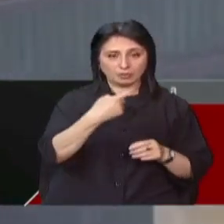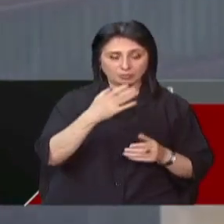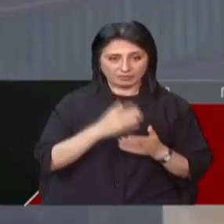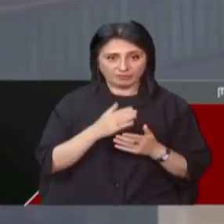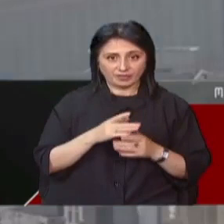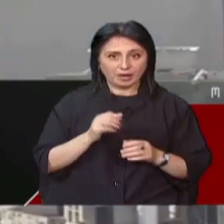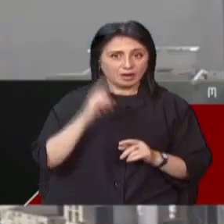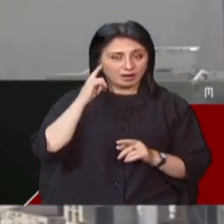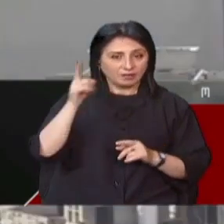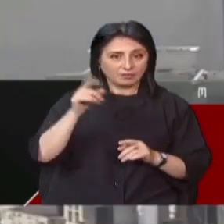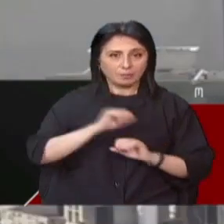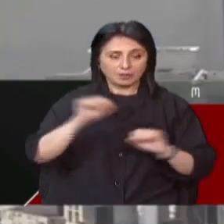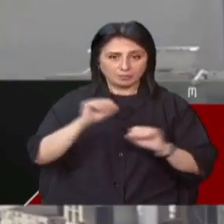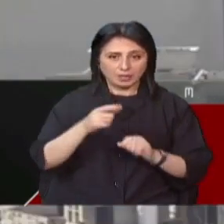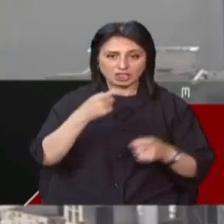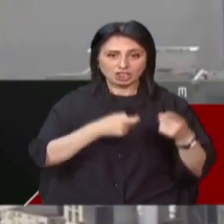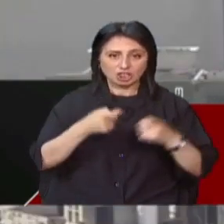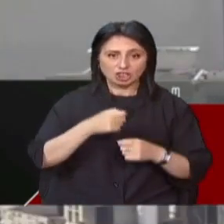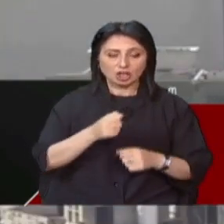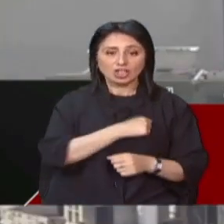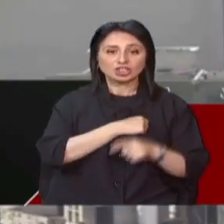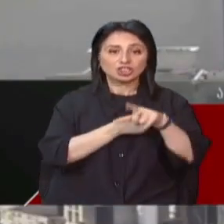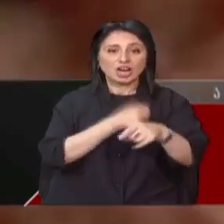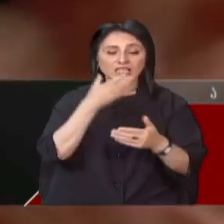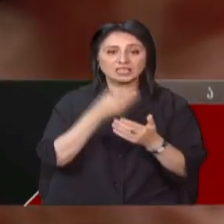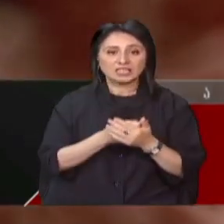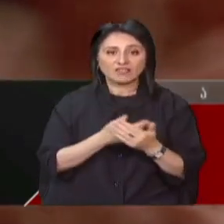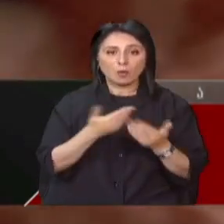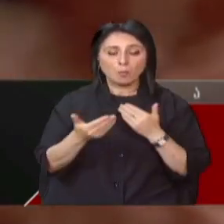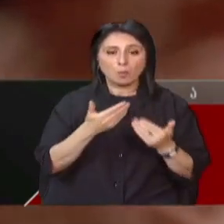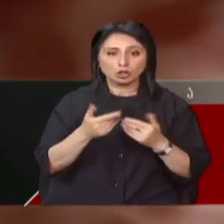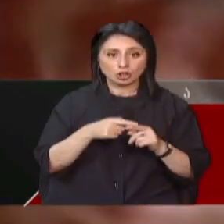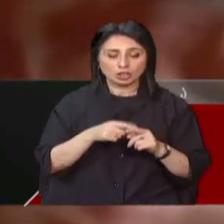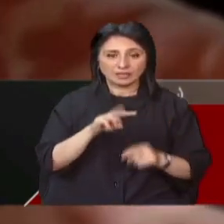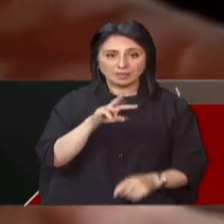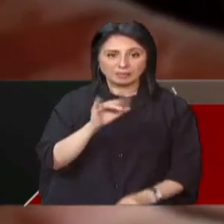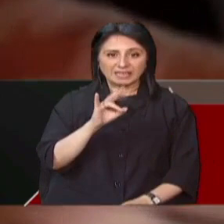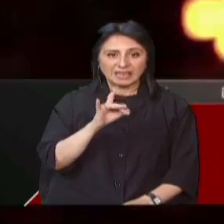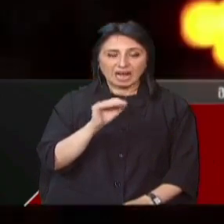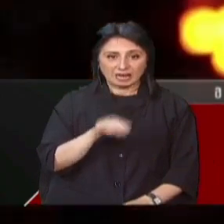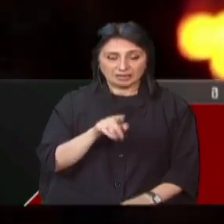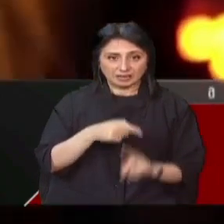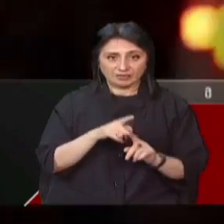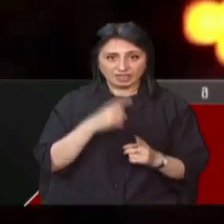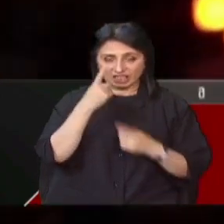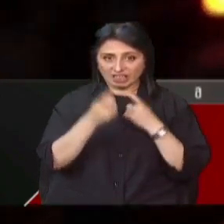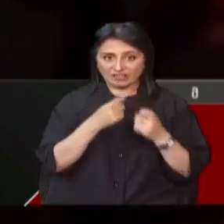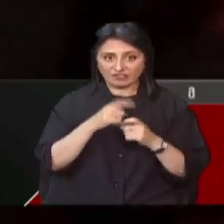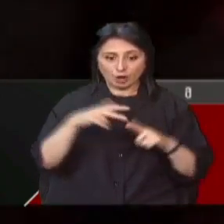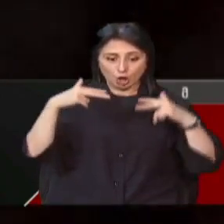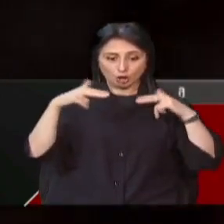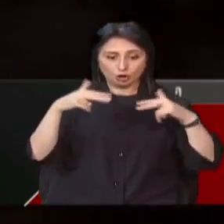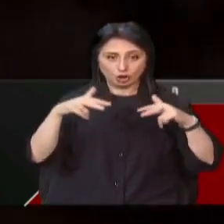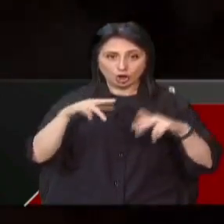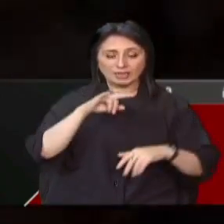Is misapetkebebisa da srolis khma. Mebrzolta mkhardasaqerat moqodebebi ismoda minaretidanats. Gavrtselebuli informatsiit dronebisa